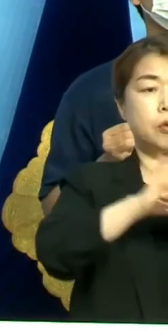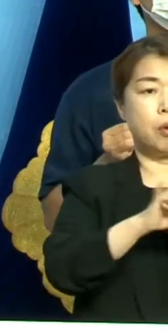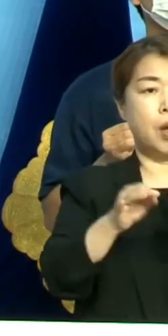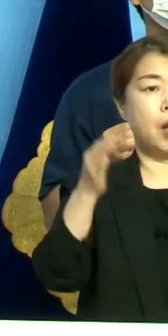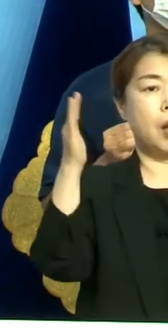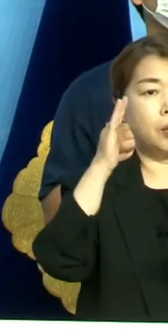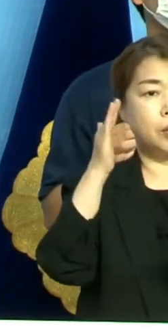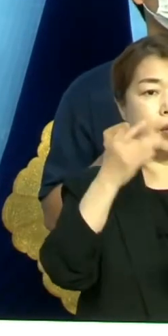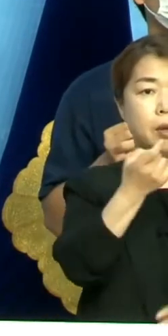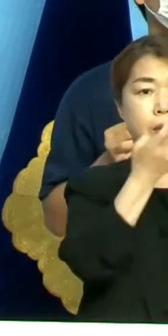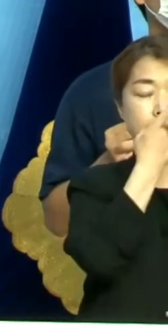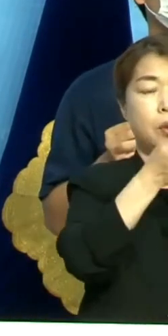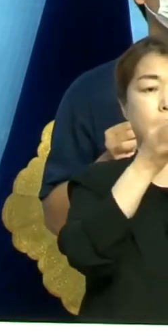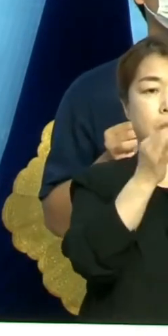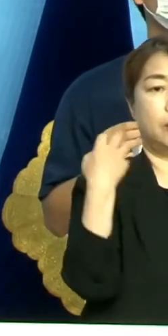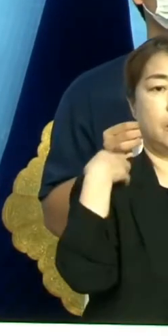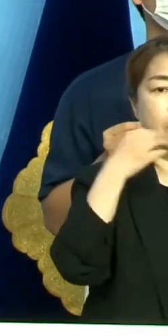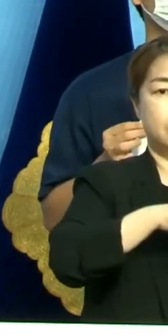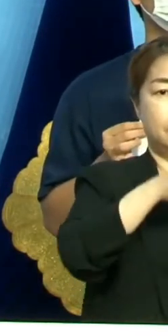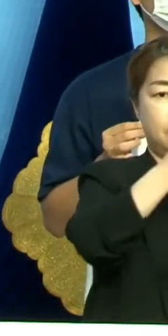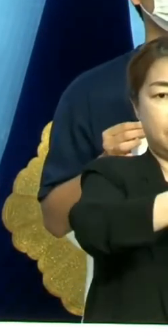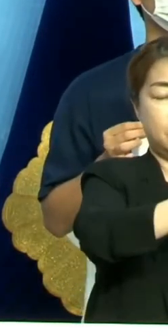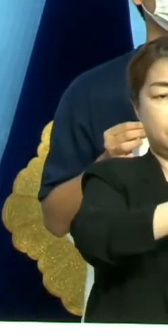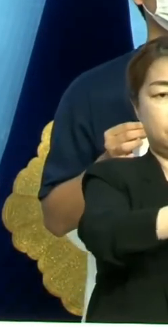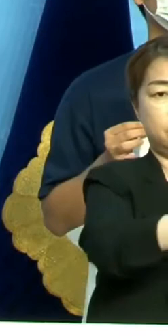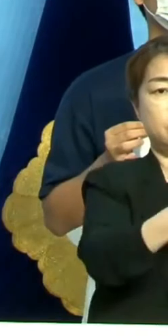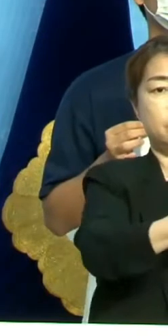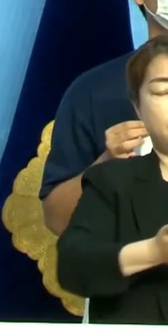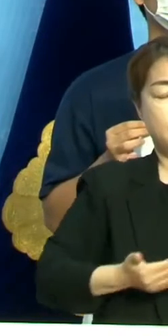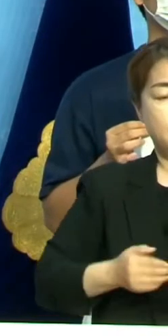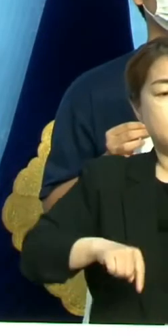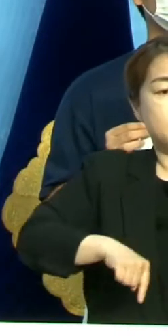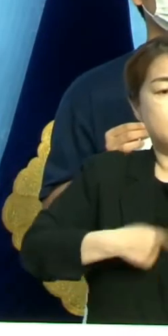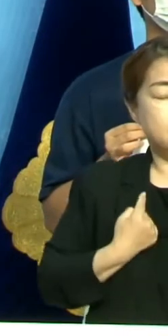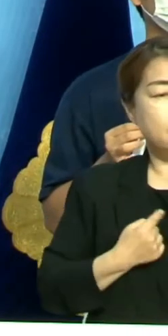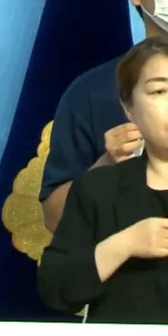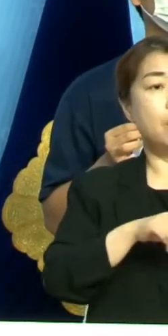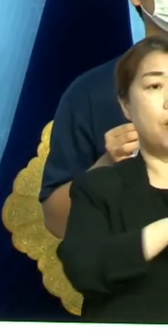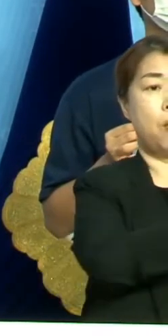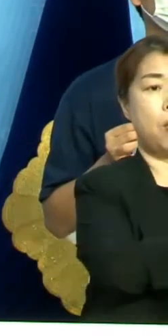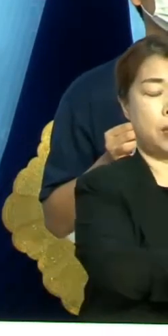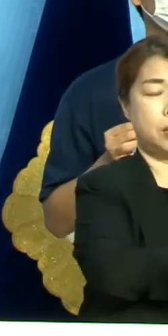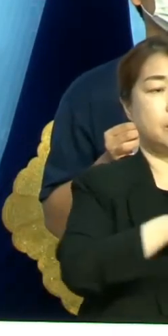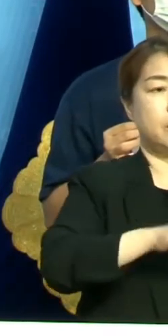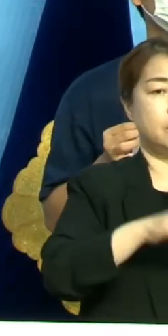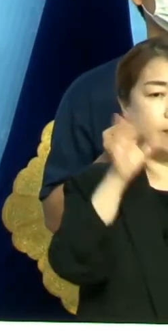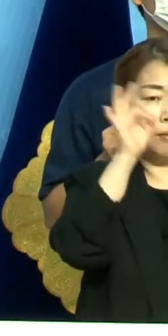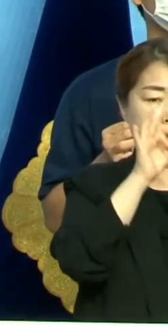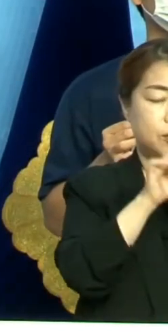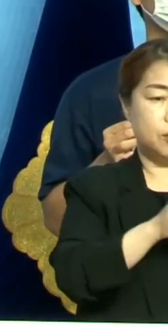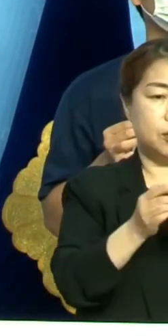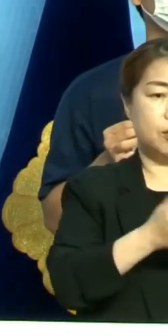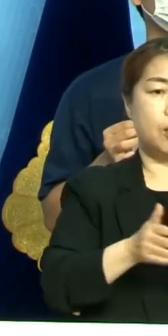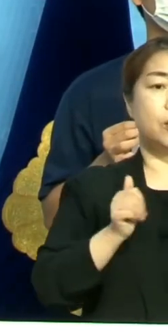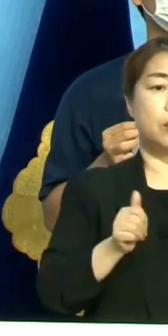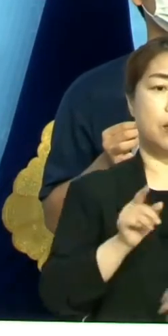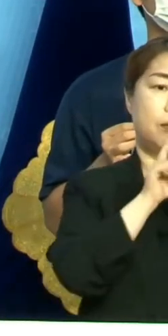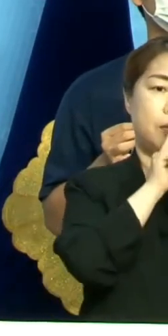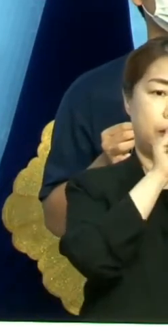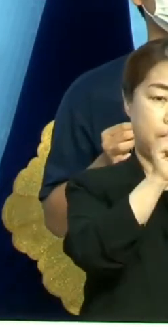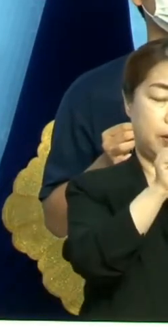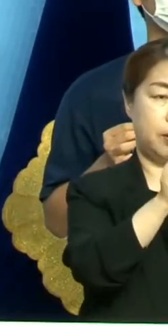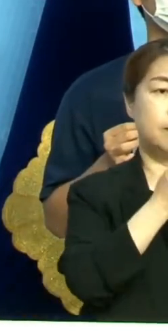등록금 반한 예산을 측정하기 전에 스스로 자신의 권리를 아 찾기 위해서 소송을